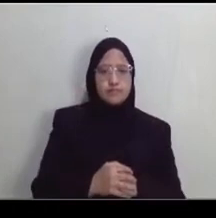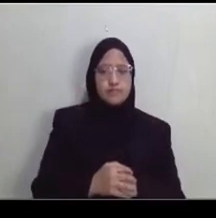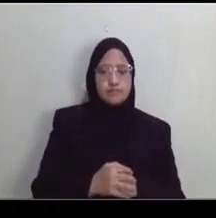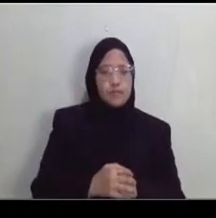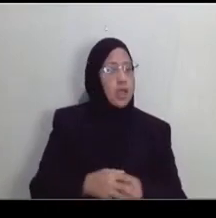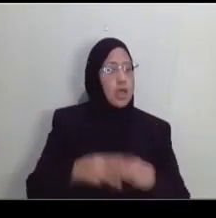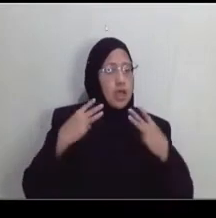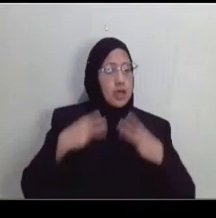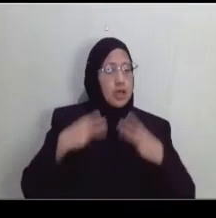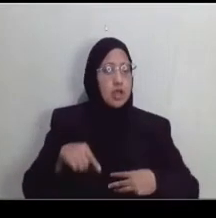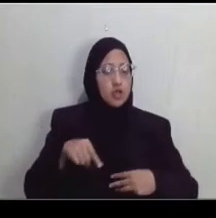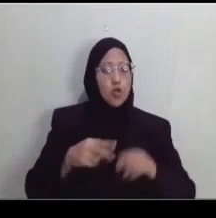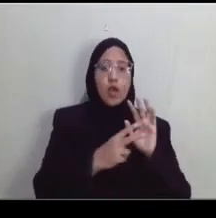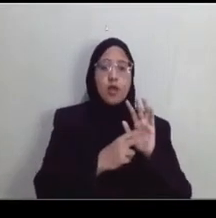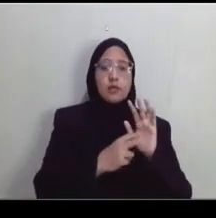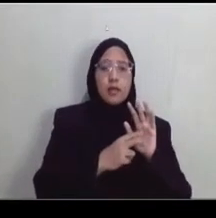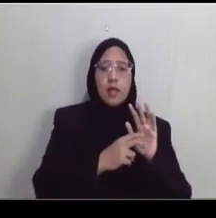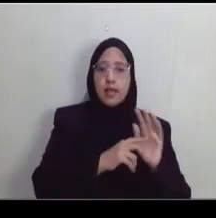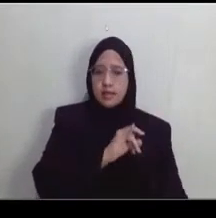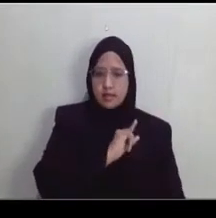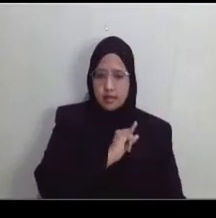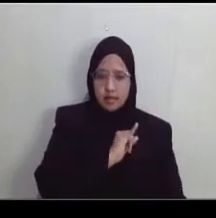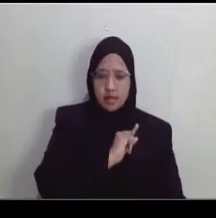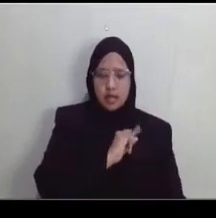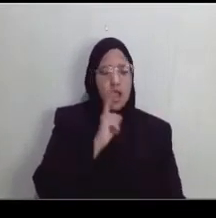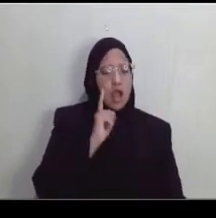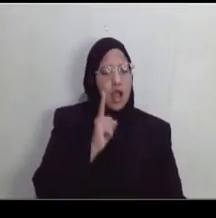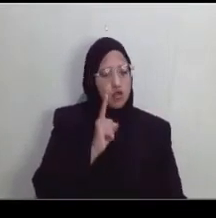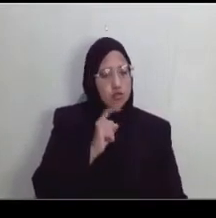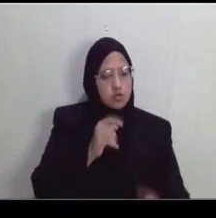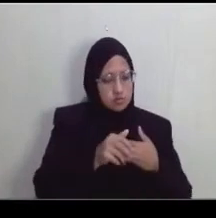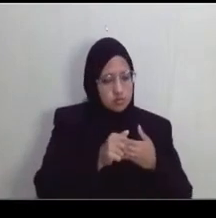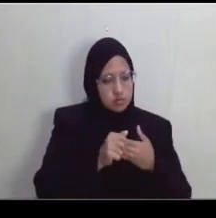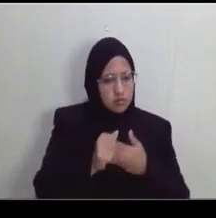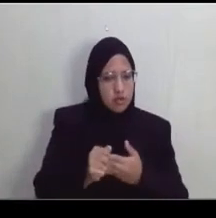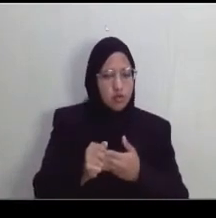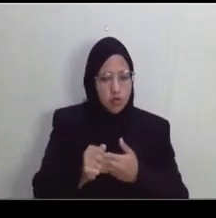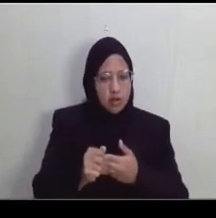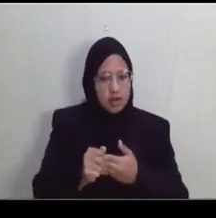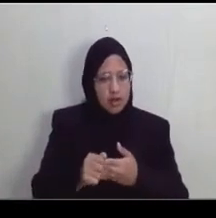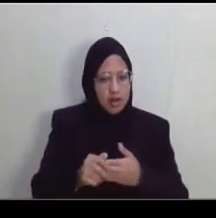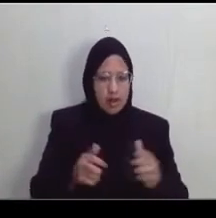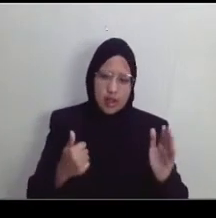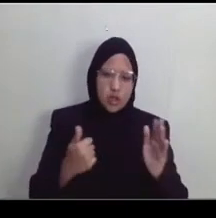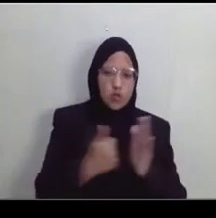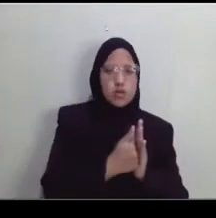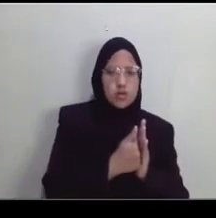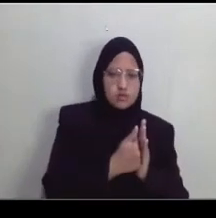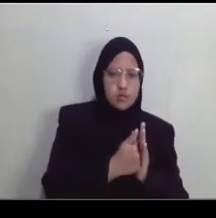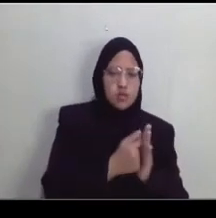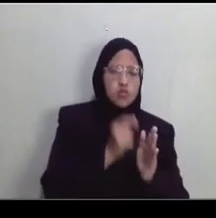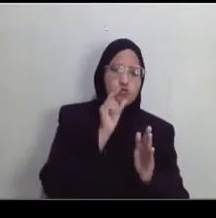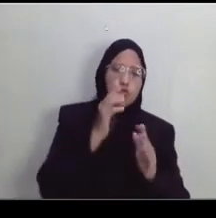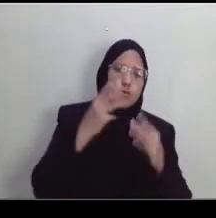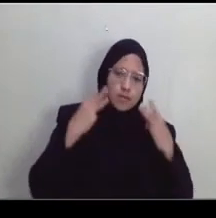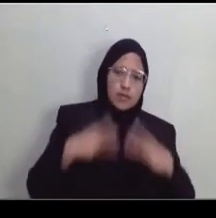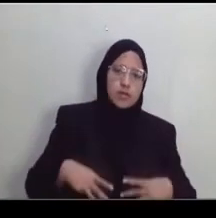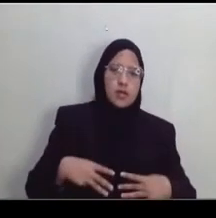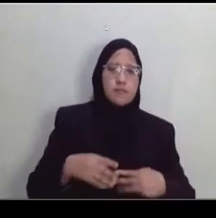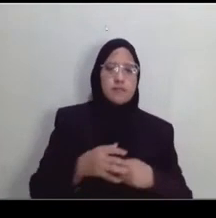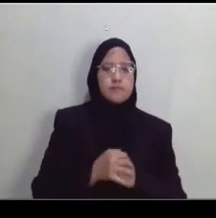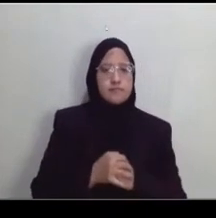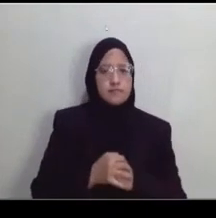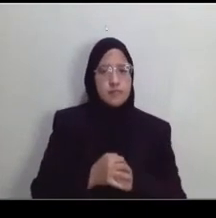kepentingan untuk dipedomani ketika berperilaku dalam perkembangannya etika dituangkan dalam